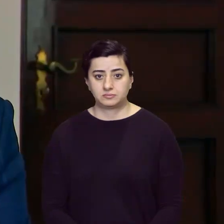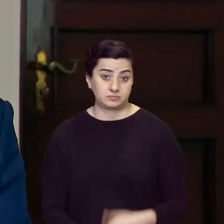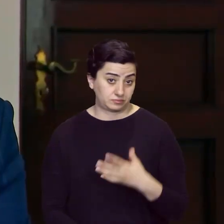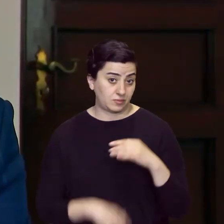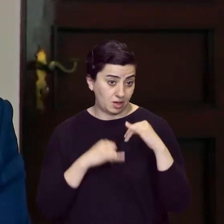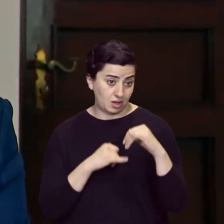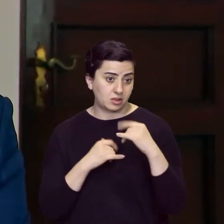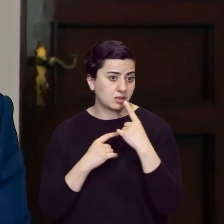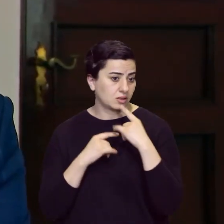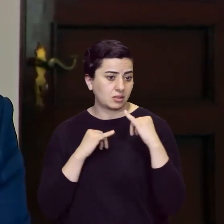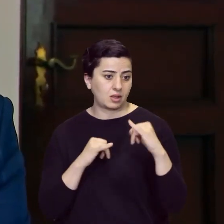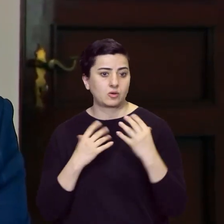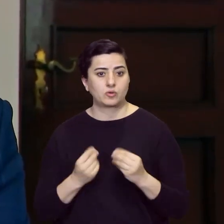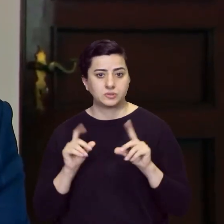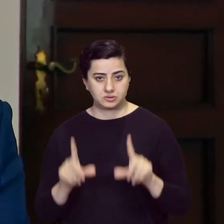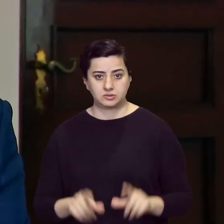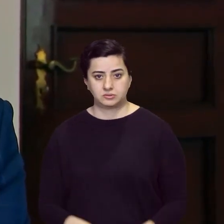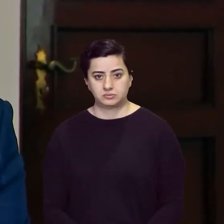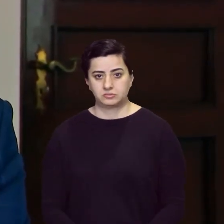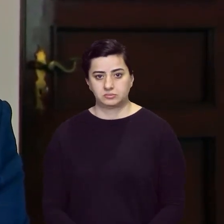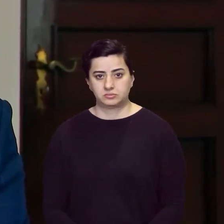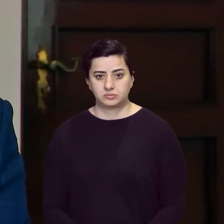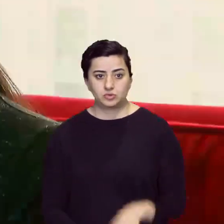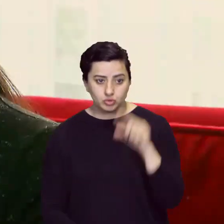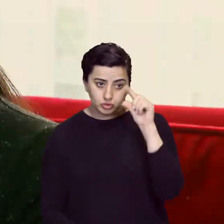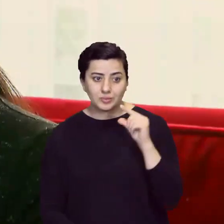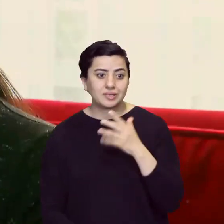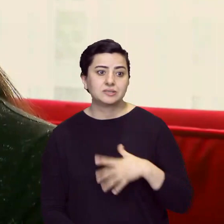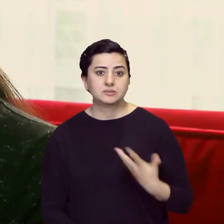Yani aynı ağızdan konuşmamız lazım. Şüphelenmezler.